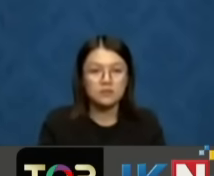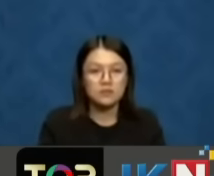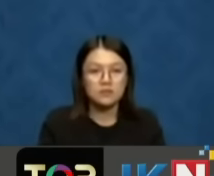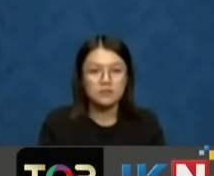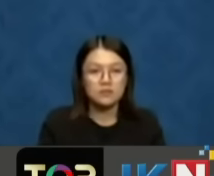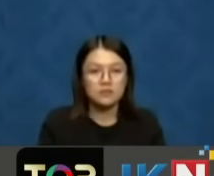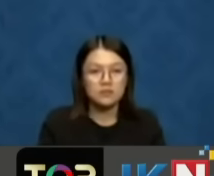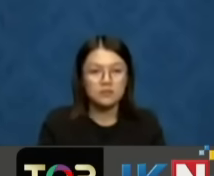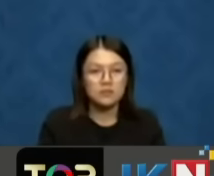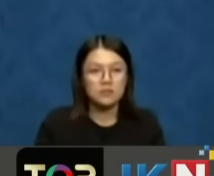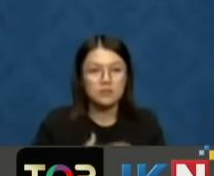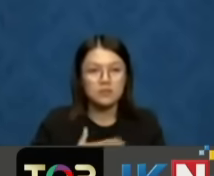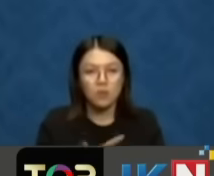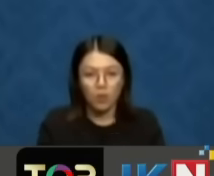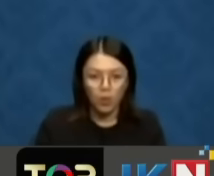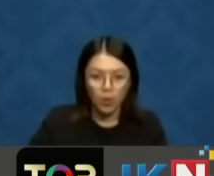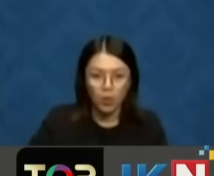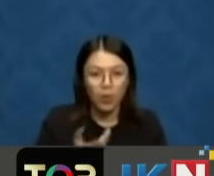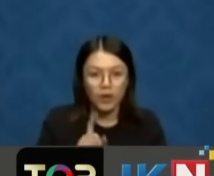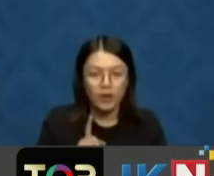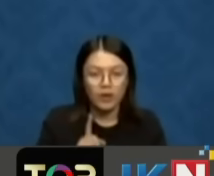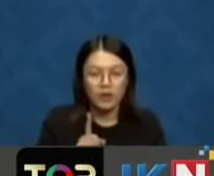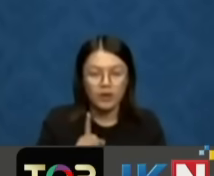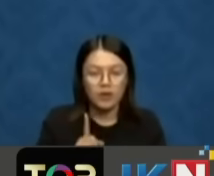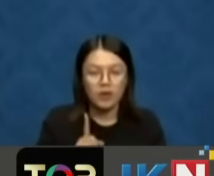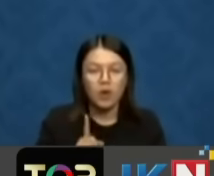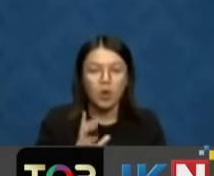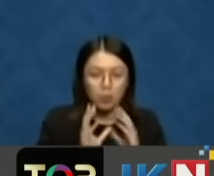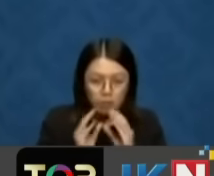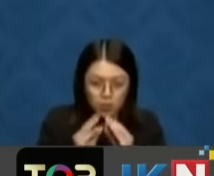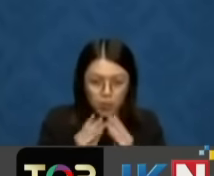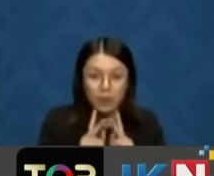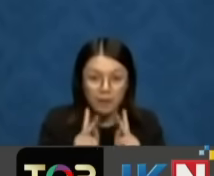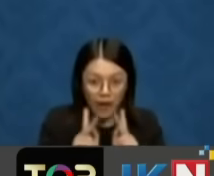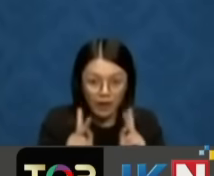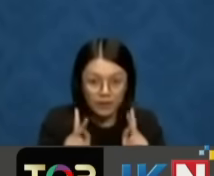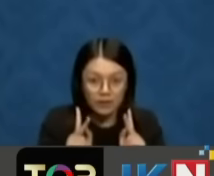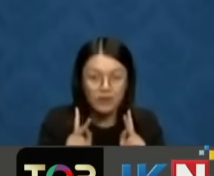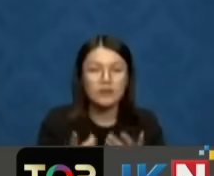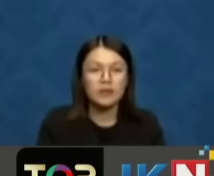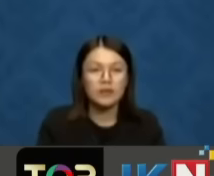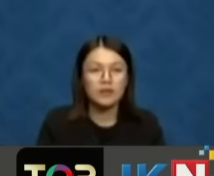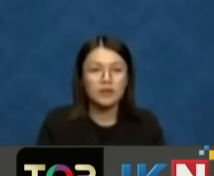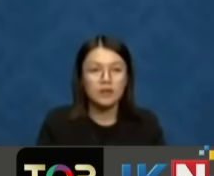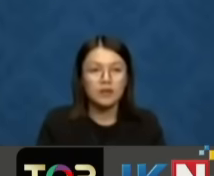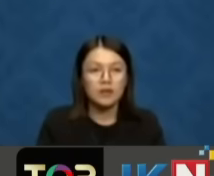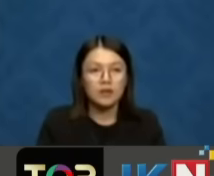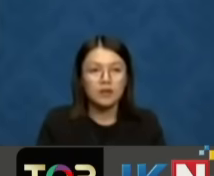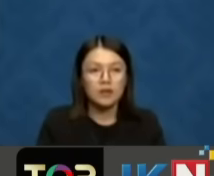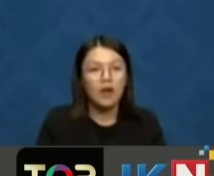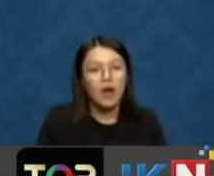ะนำเป้าหมายมาสร้างความชอบธรรมในการนำวิธีการไปสู่เป้าหมายนั้นซึ่งเป็นเรื่องที่อันตรายม